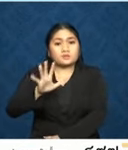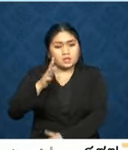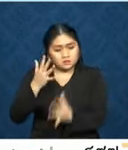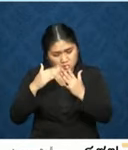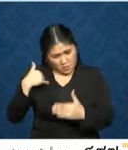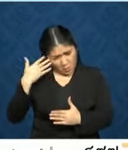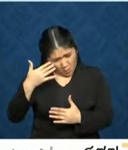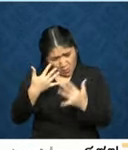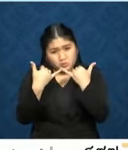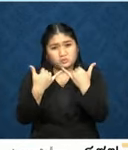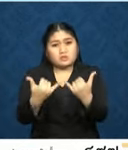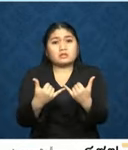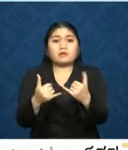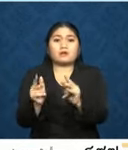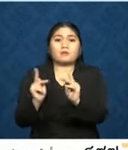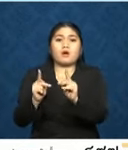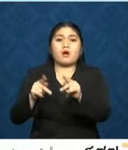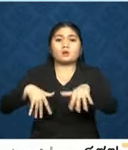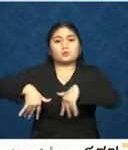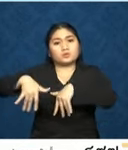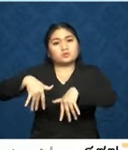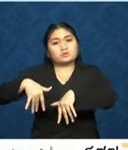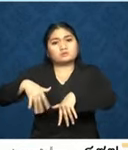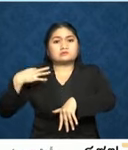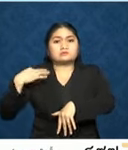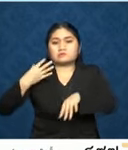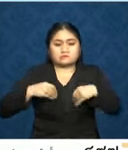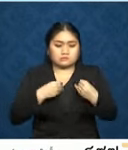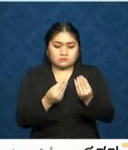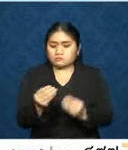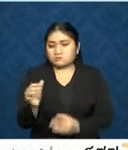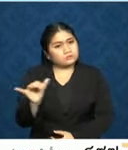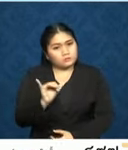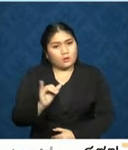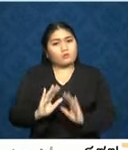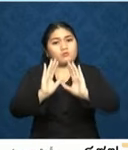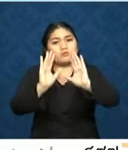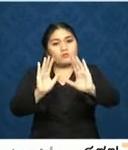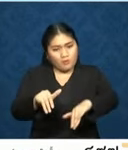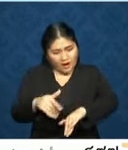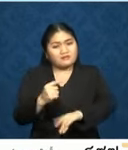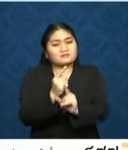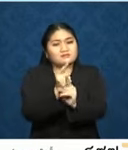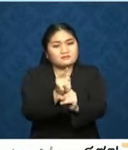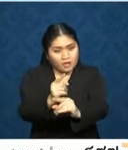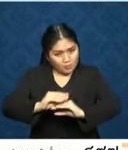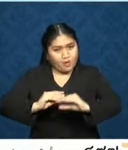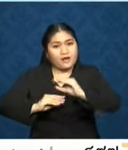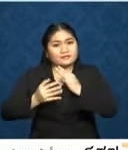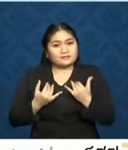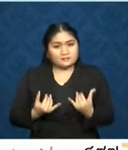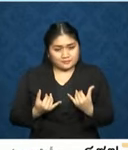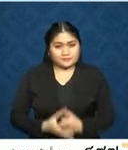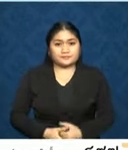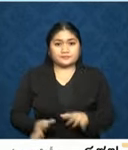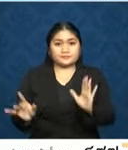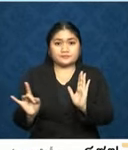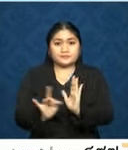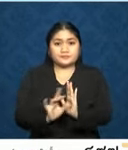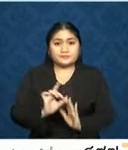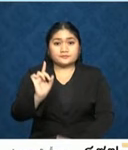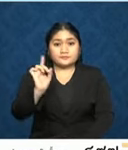นะคะกระกรรมการชุมชนก็ยังไม่ได้รับเครื่องแบบดังกล่าวเลยค่ะจึงฝากท่านประธานติดตามโครงการด้วยนะคะเรื่องสุดท้าย